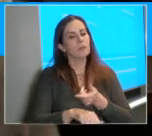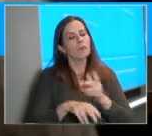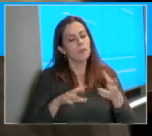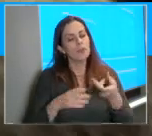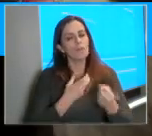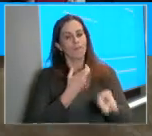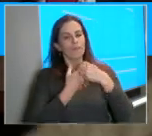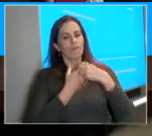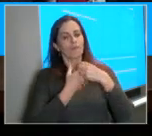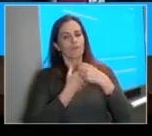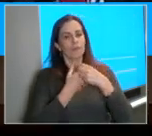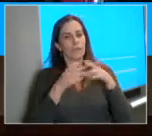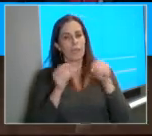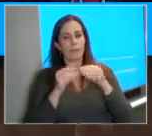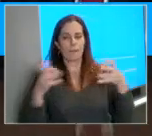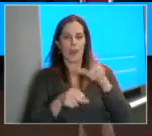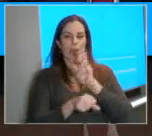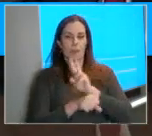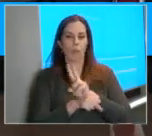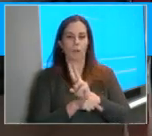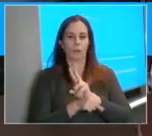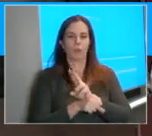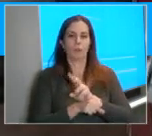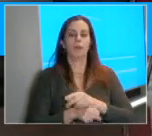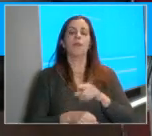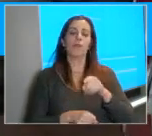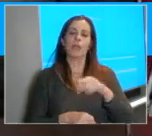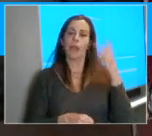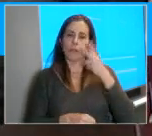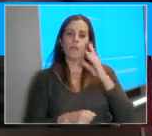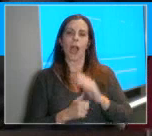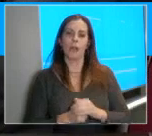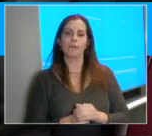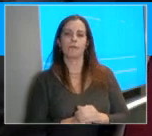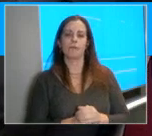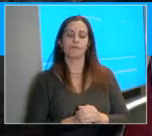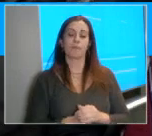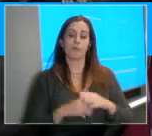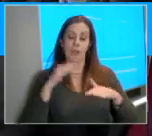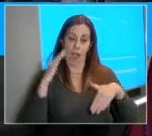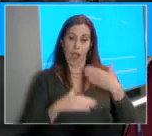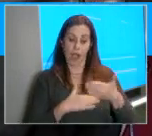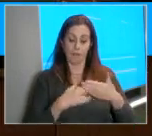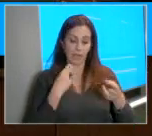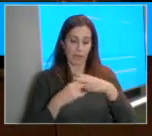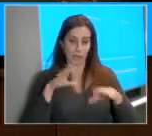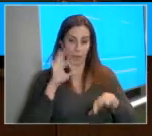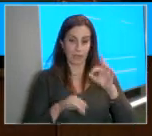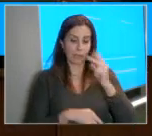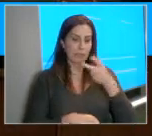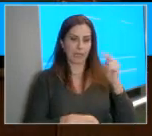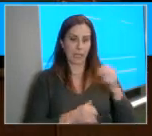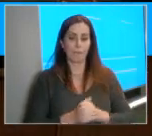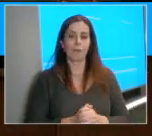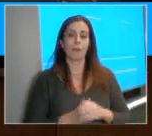להתקרב עוד פעם, זאת אומרת, עוד פעם להתקבץ סביב המפלגה והמועמדים שלה, וכמובן אחריו לקראת הבחירות